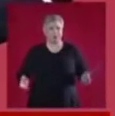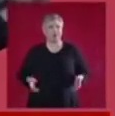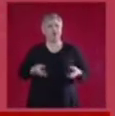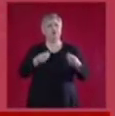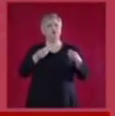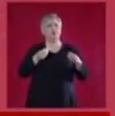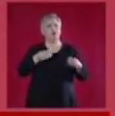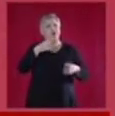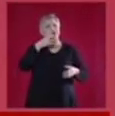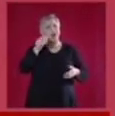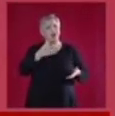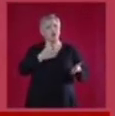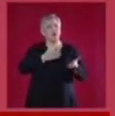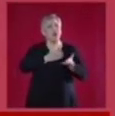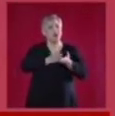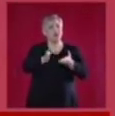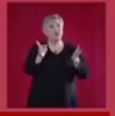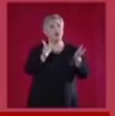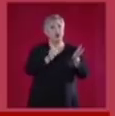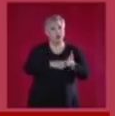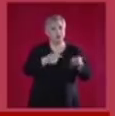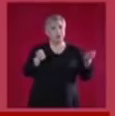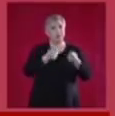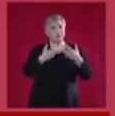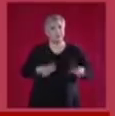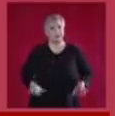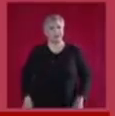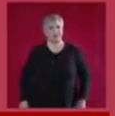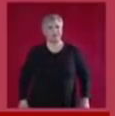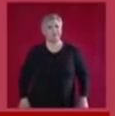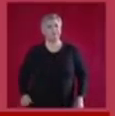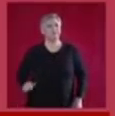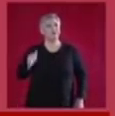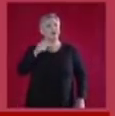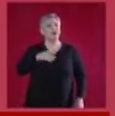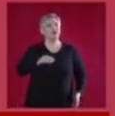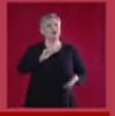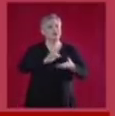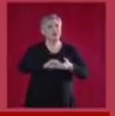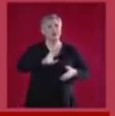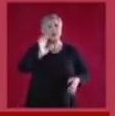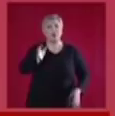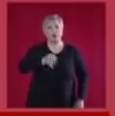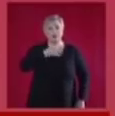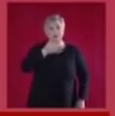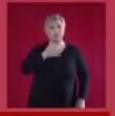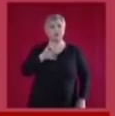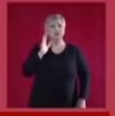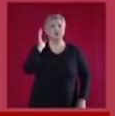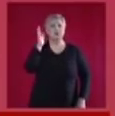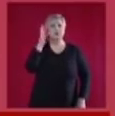έγιναν πράξη και οι προγραμματικές θέσεις των πολιτικών μας αντιπάλων προγραμματικές